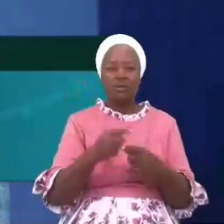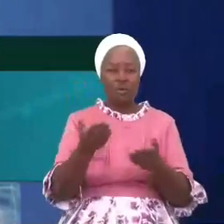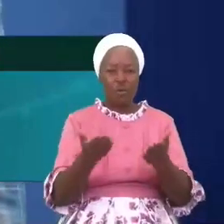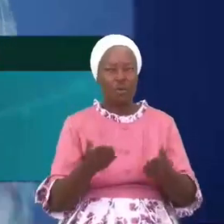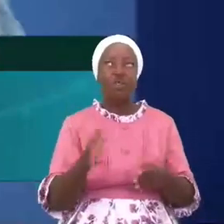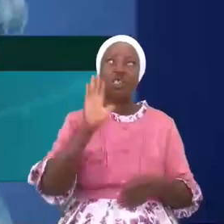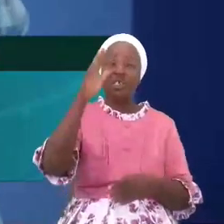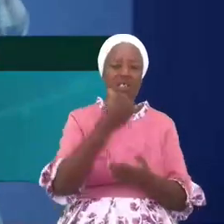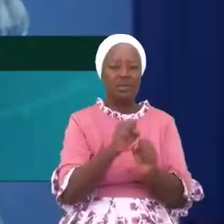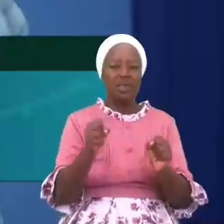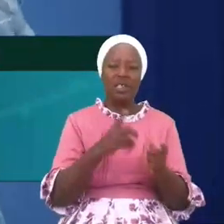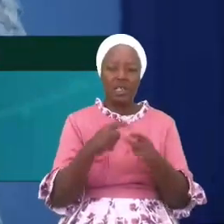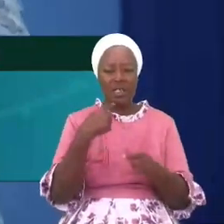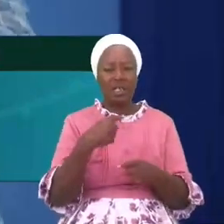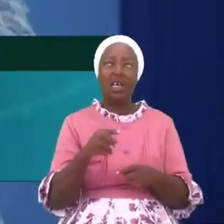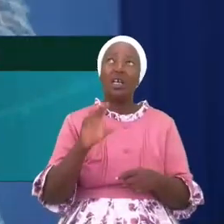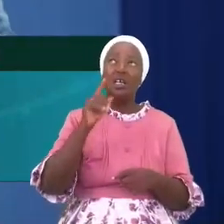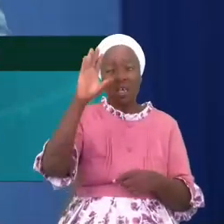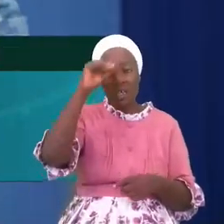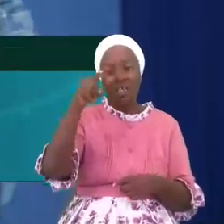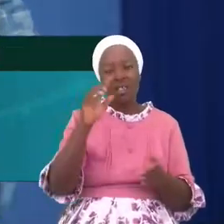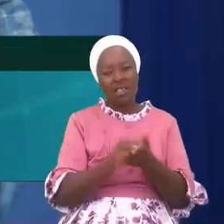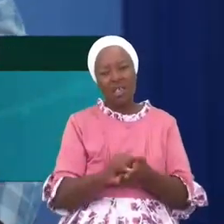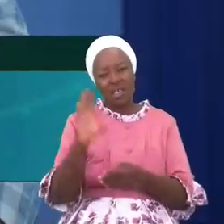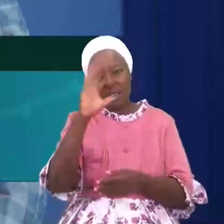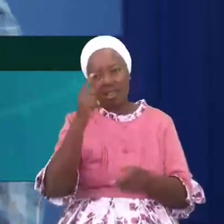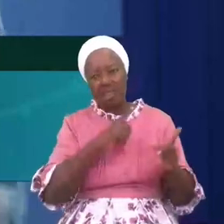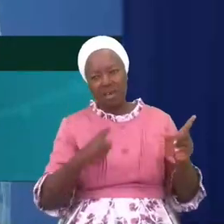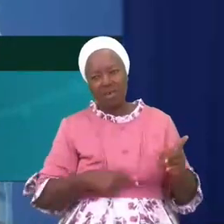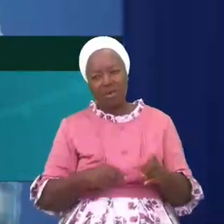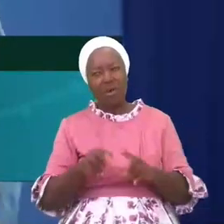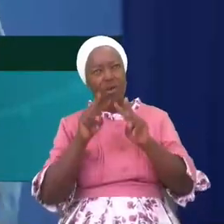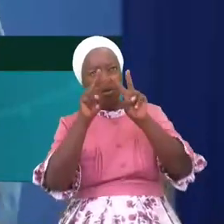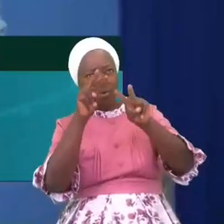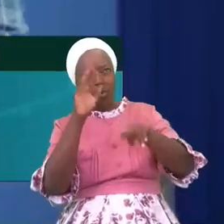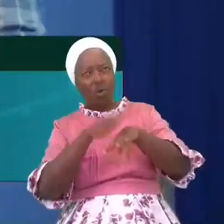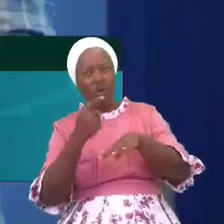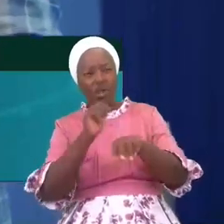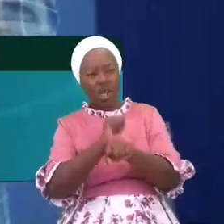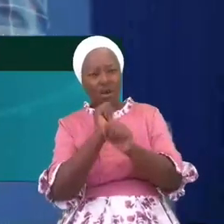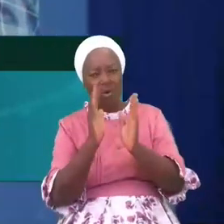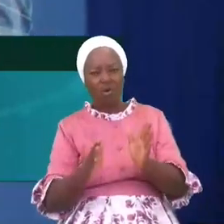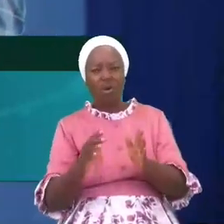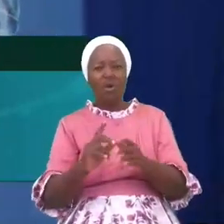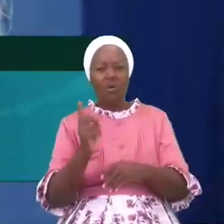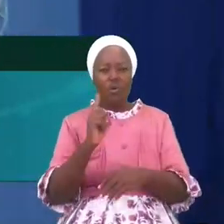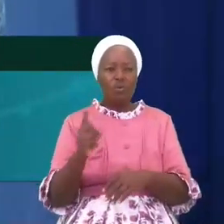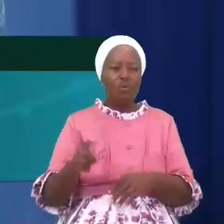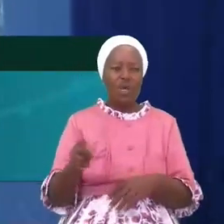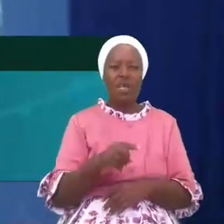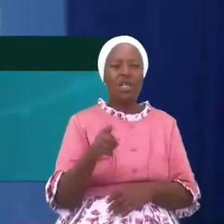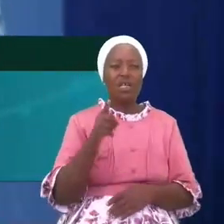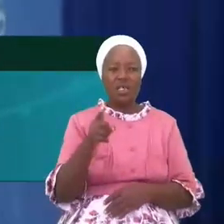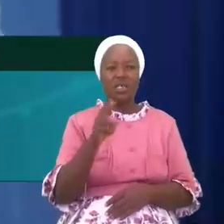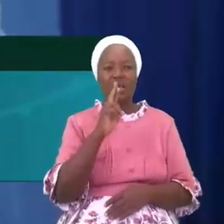qui cherchait l'Éternel, portez les regards sur le rocher d'où vous avez été taillé, le rocher d'où